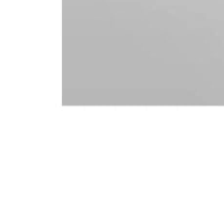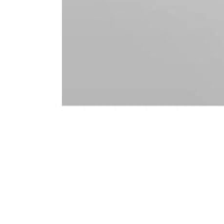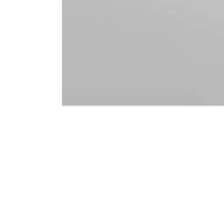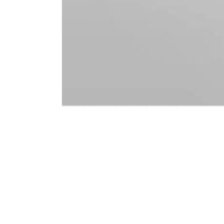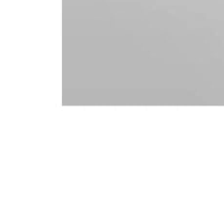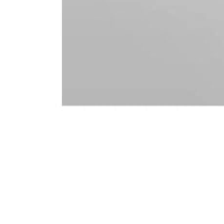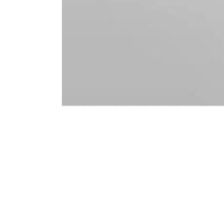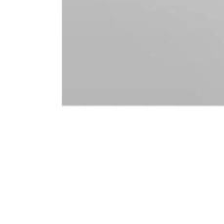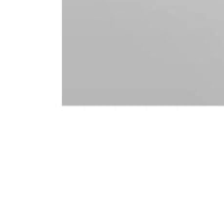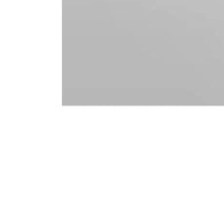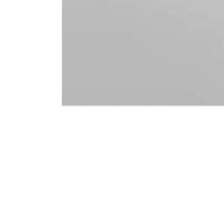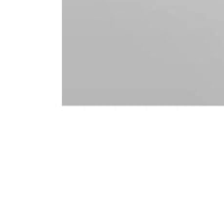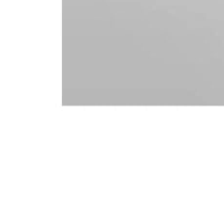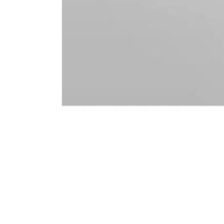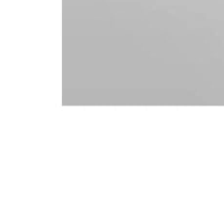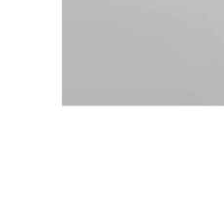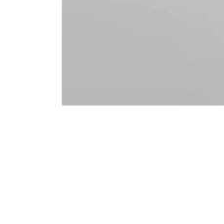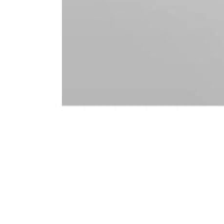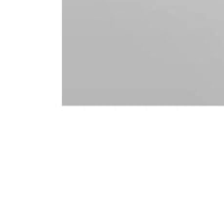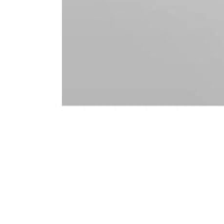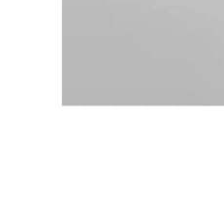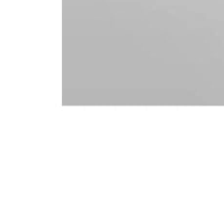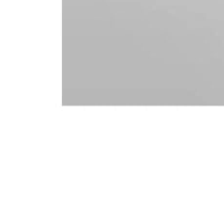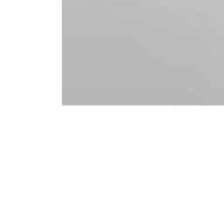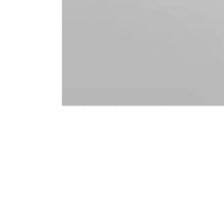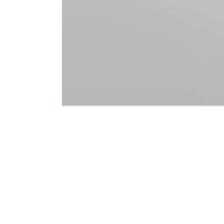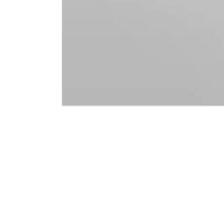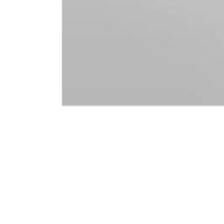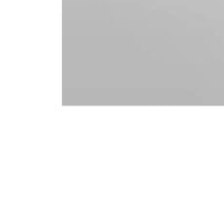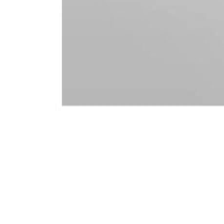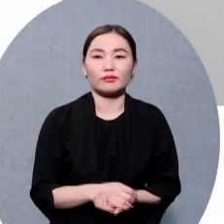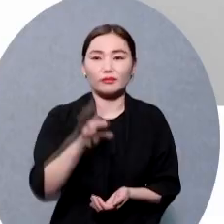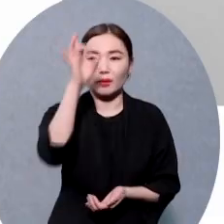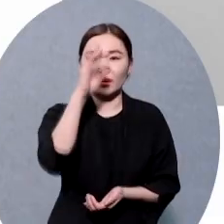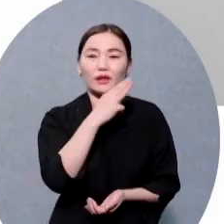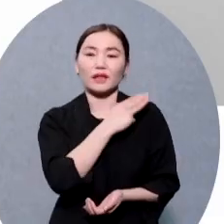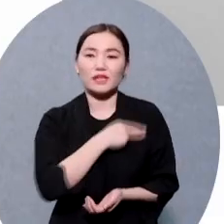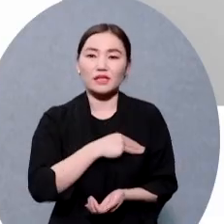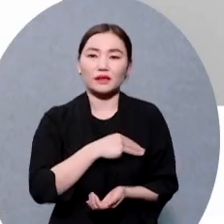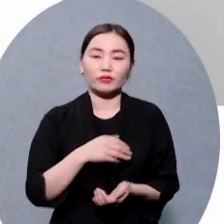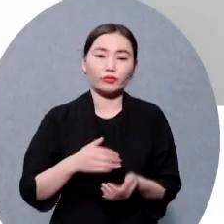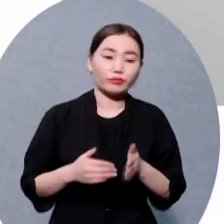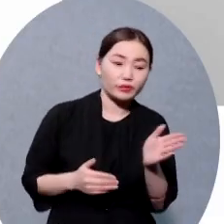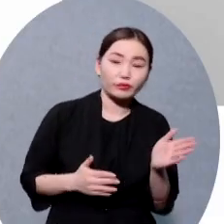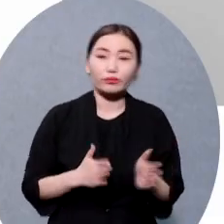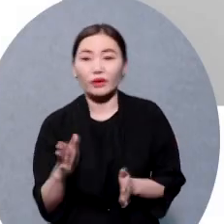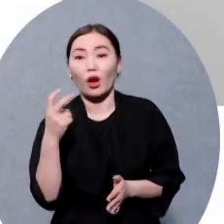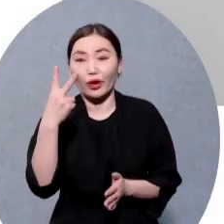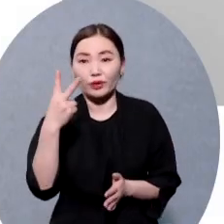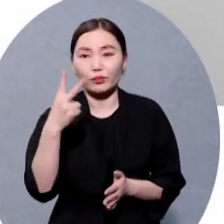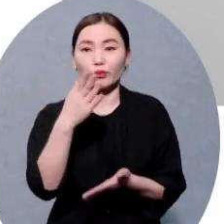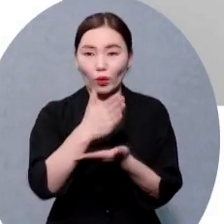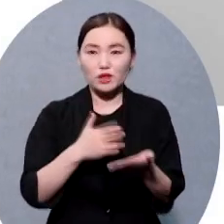болж чадсан юм а гэдэг нь бол эндээс харагдаж байна тийм ээ. За бурхны шашин бол үндсэндээ одоо шарын боёо улааны гэсэн хоёр